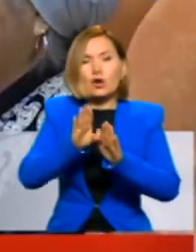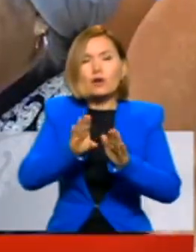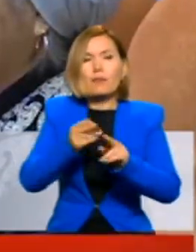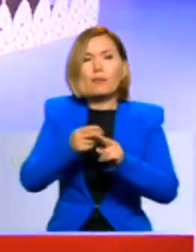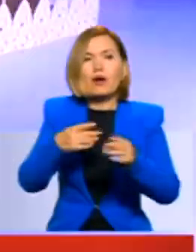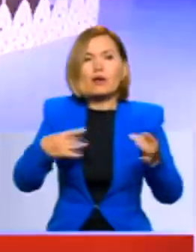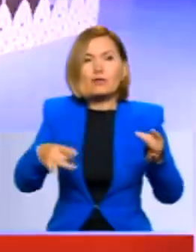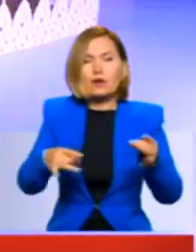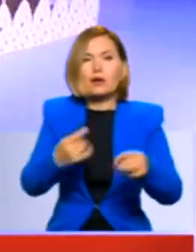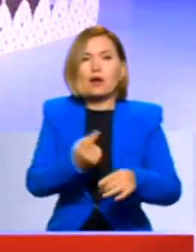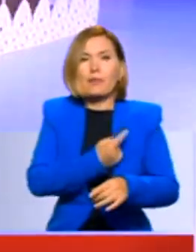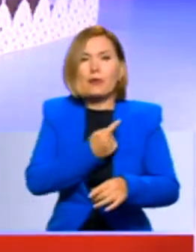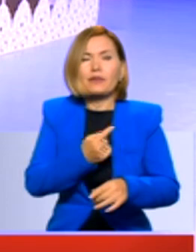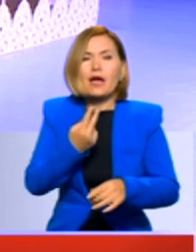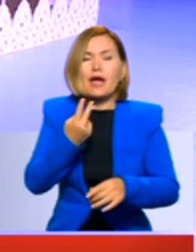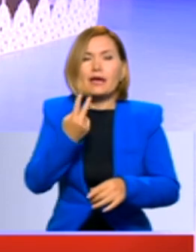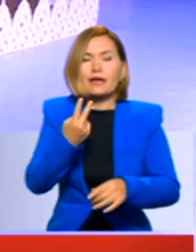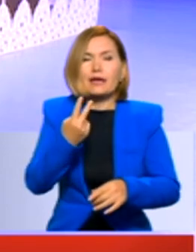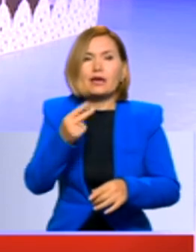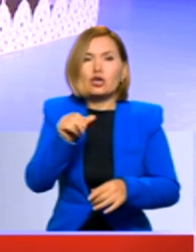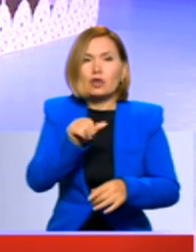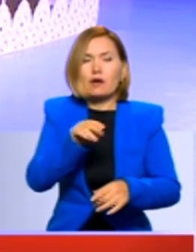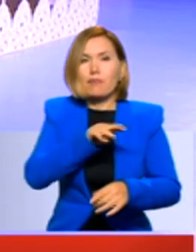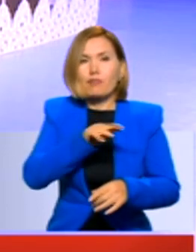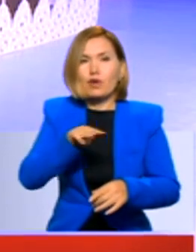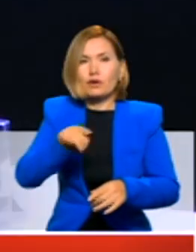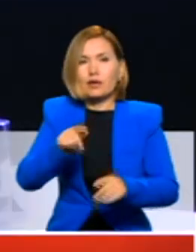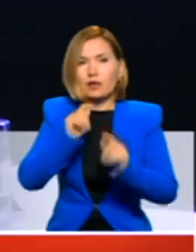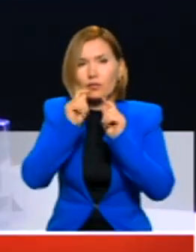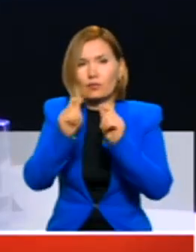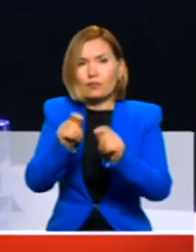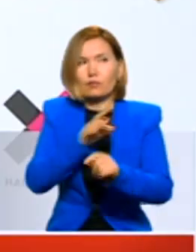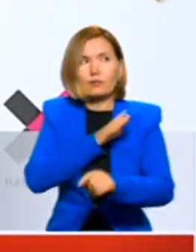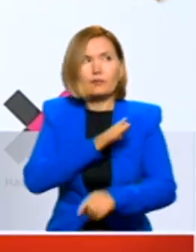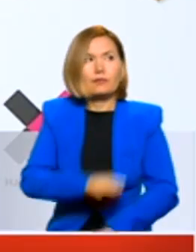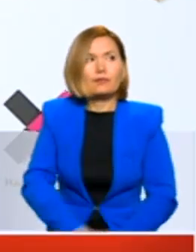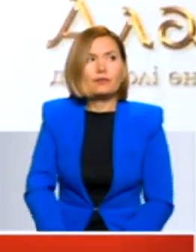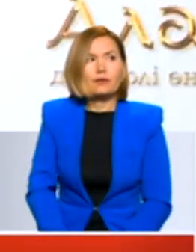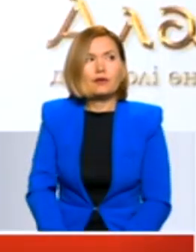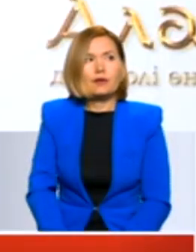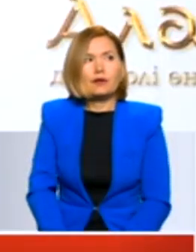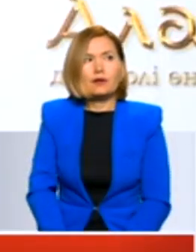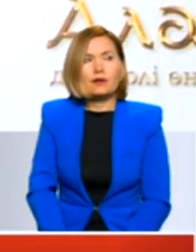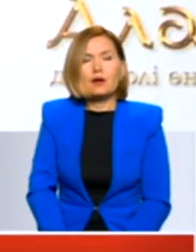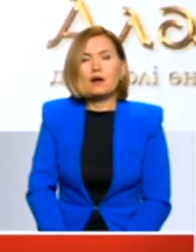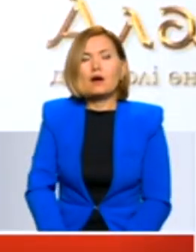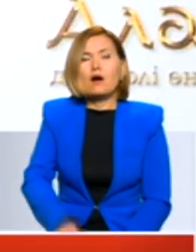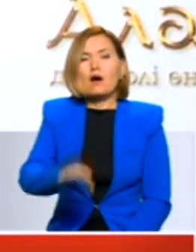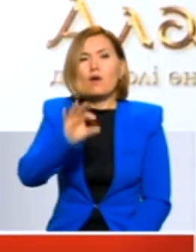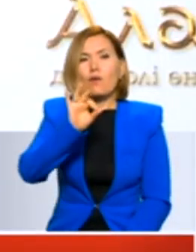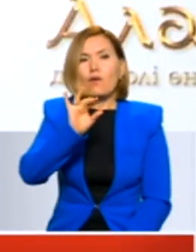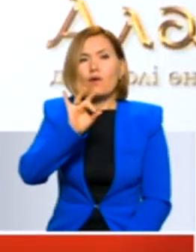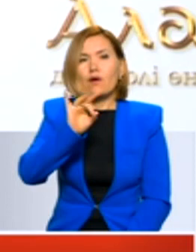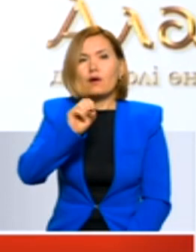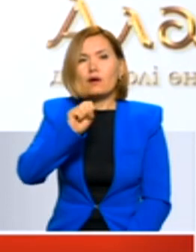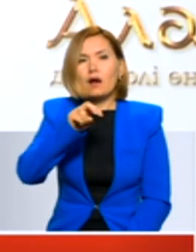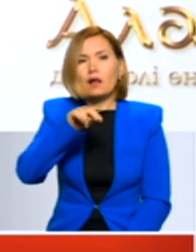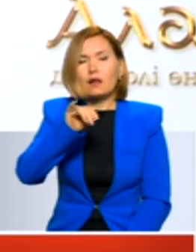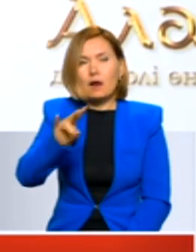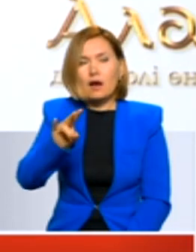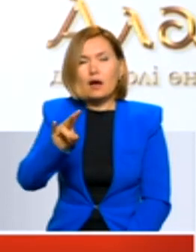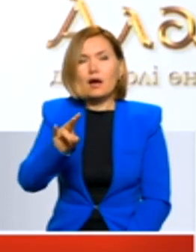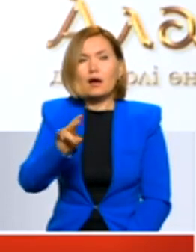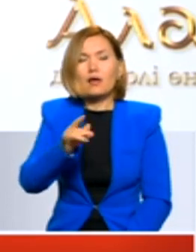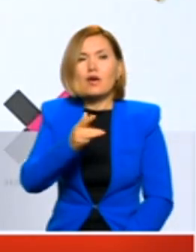ақынға 2,5 миллион теңге табысталды. Бұл Оралхан деген бәріміздің кәдімгі жүрегімізде, жүрегіміздің